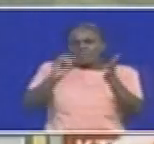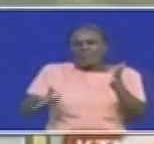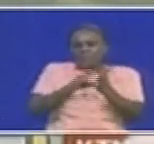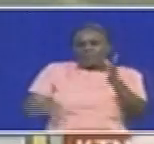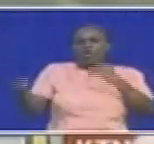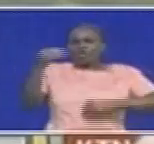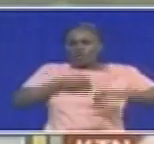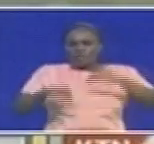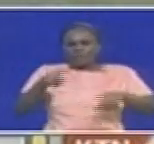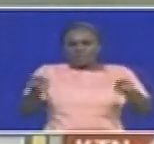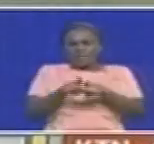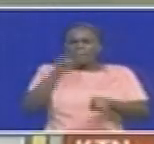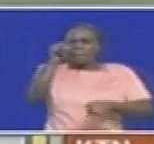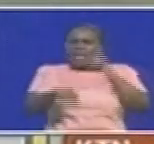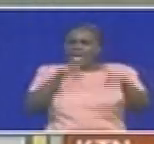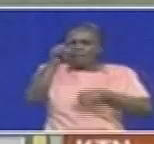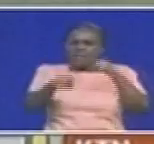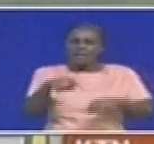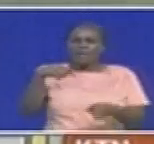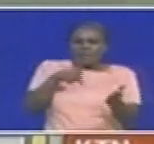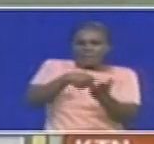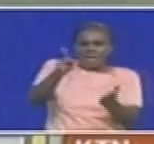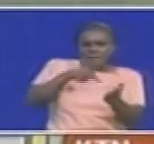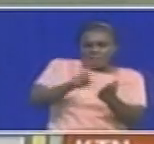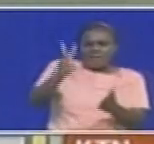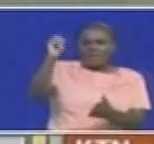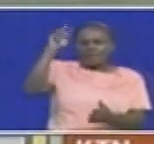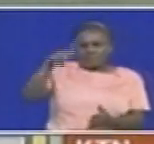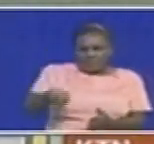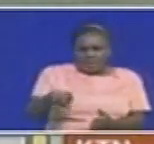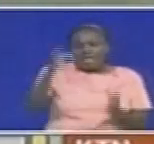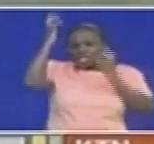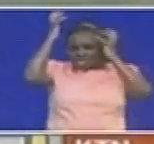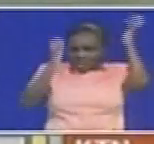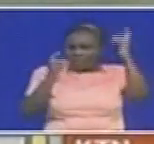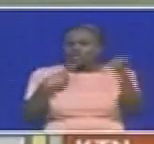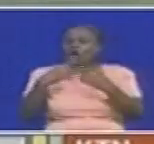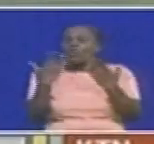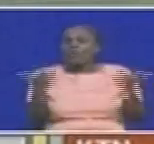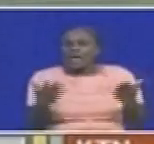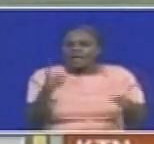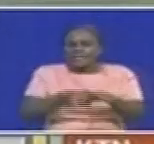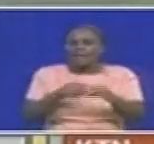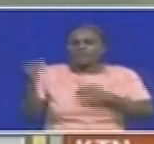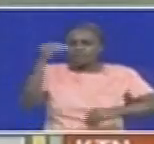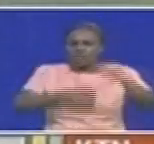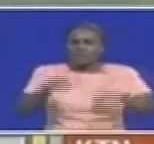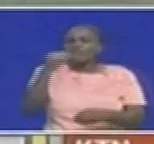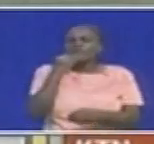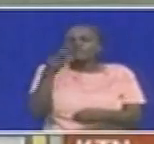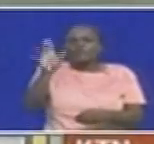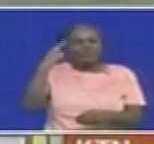ufisadi na kuelekezea kidole cha lawama mishahara ya bunge. Shebesh alikuwa akisema haya katika hafla ya kutoa mchango wa chakula kwa kina